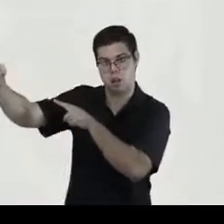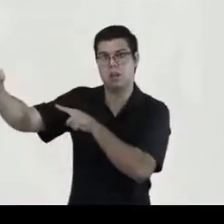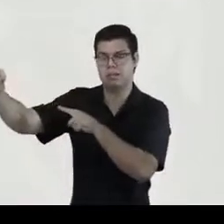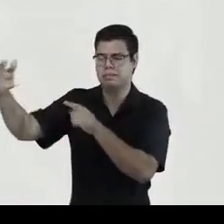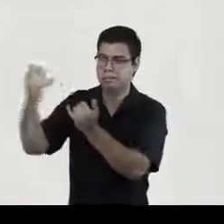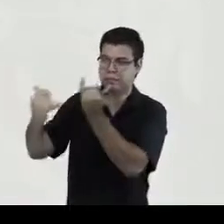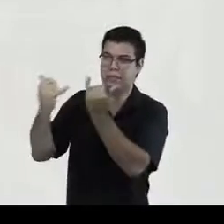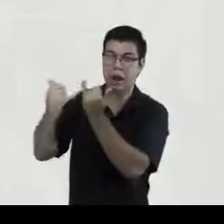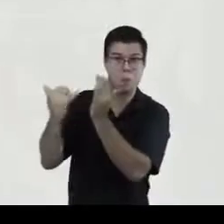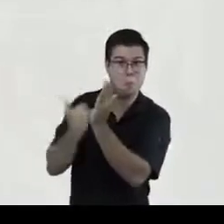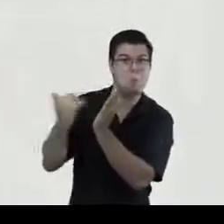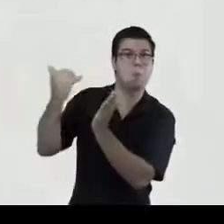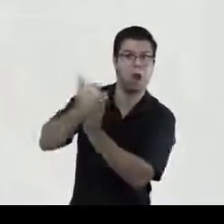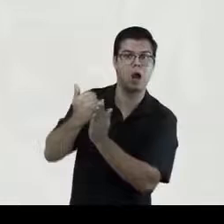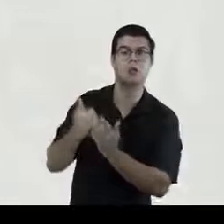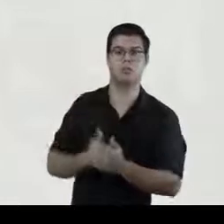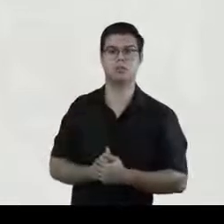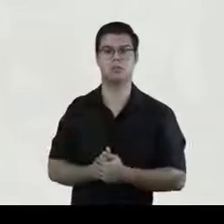Suivante.